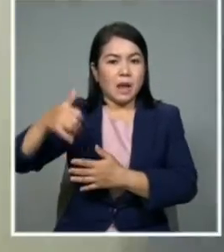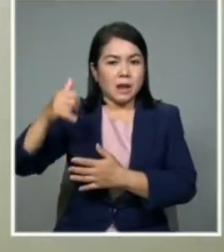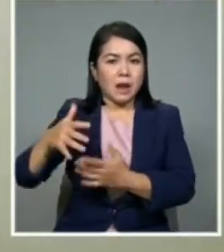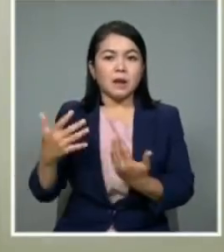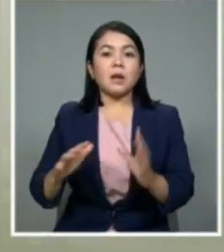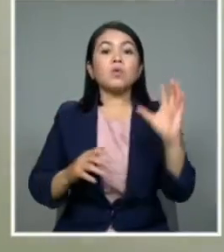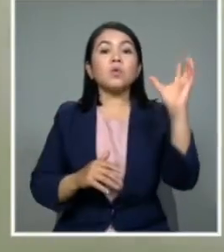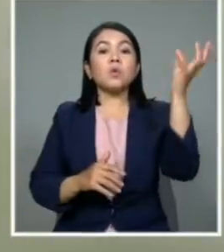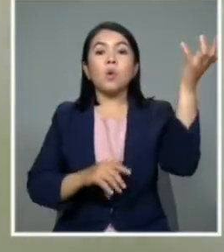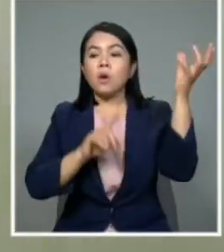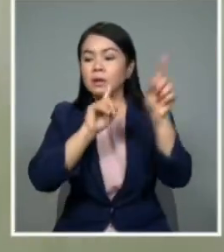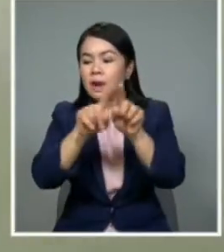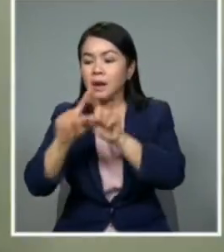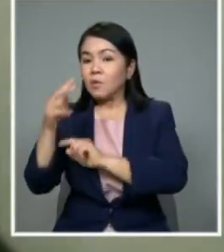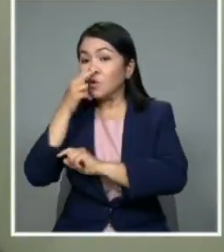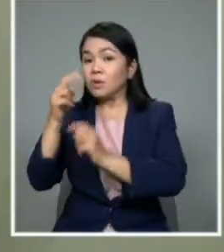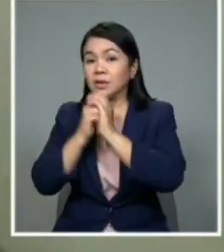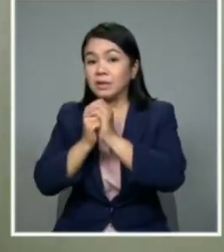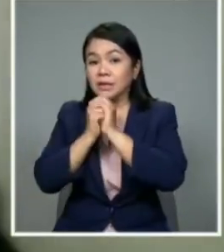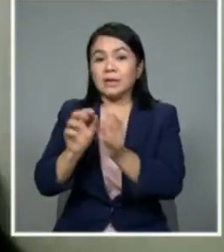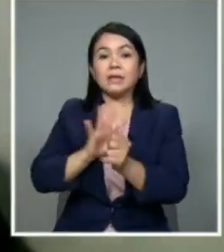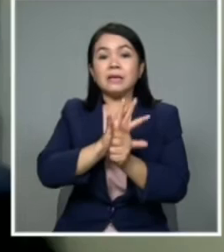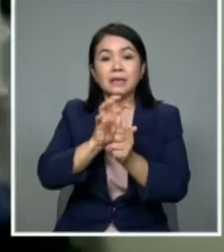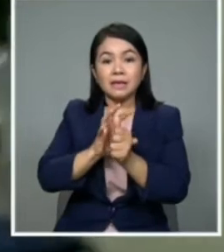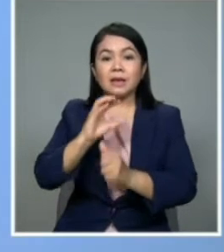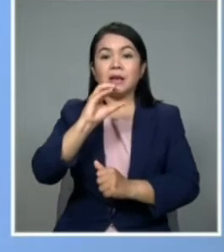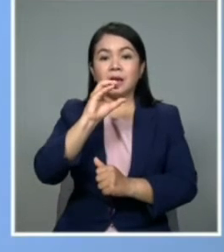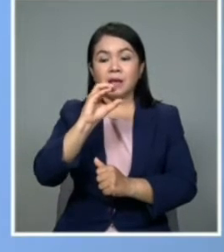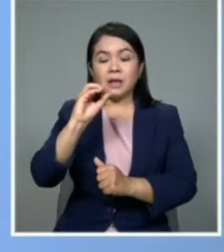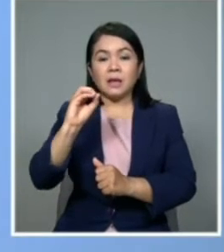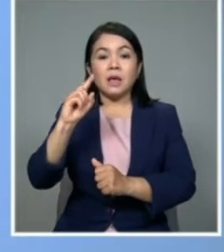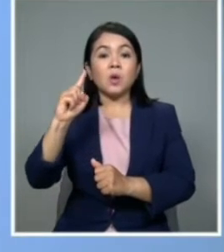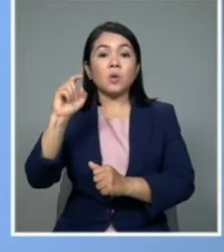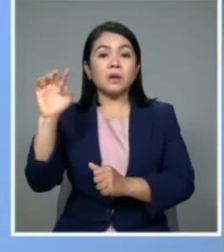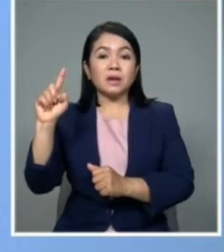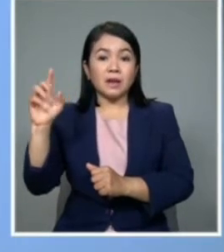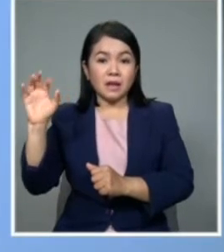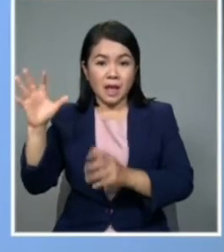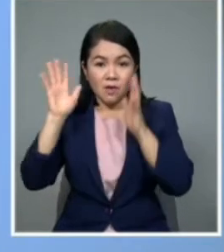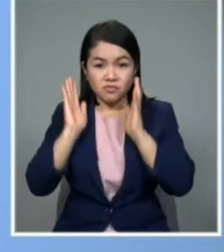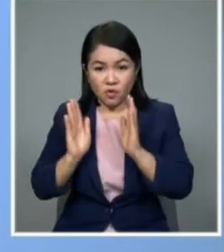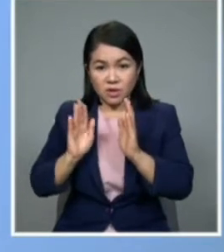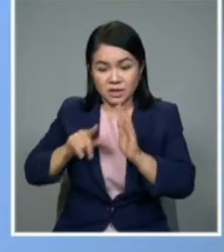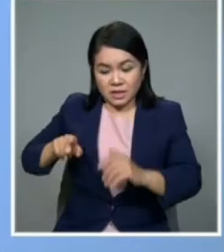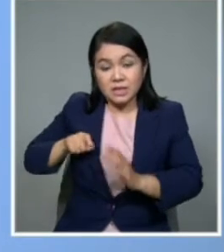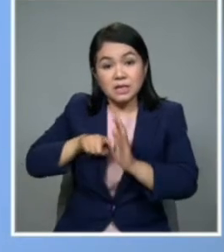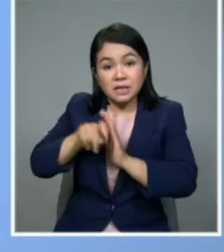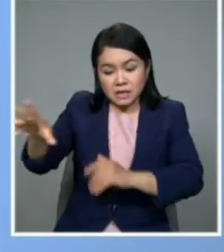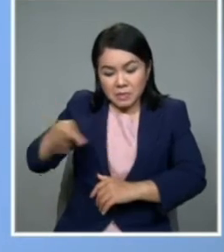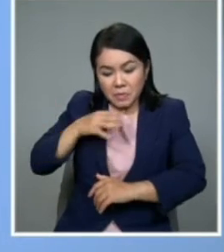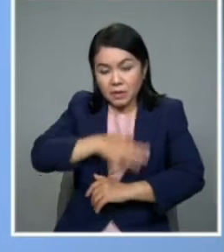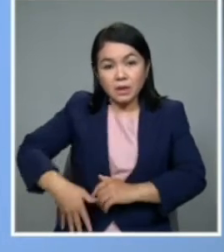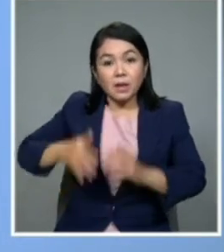-19 รอบโลกนะคะเราไปดูที่จีนกันหน่อยค่ะคุณผู้ชมคะรายงานตัวเลขผู้ติดเชื้อรายใหม่อย่างที่เรียนไปตอนต้นค่ะต